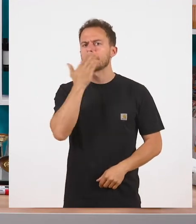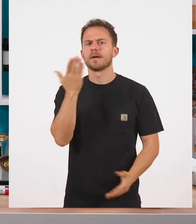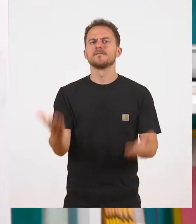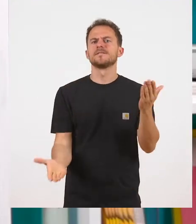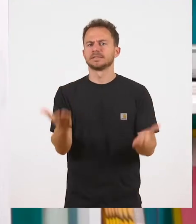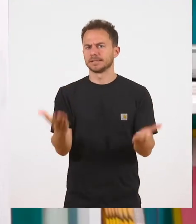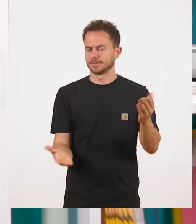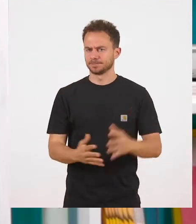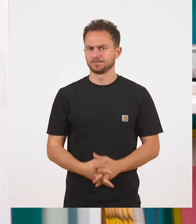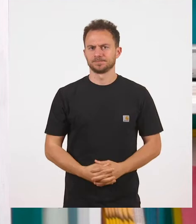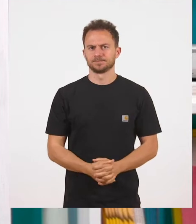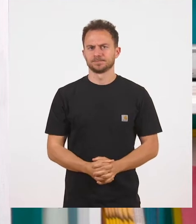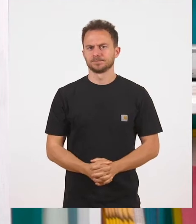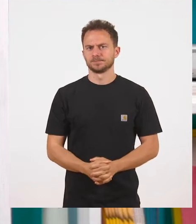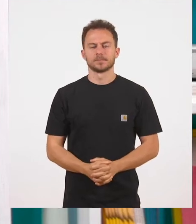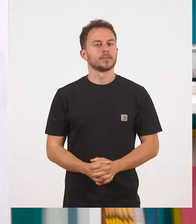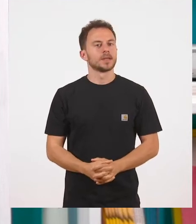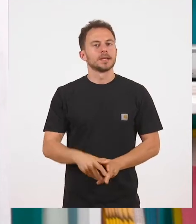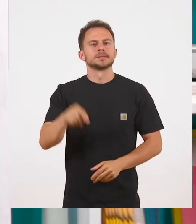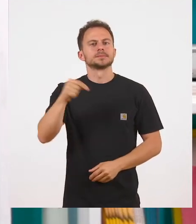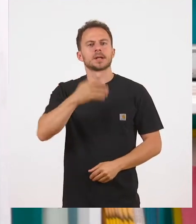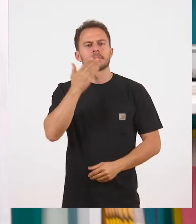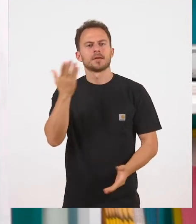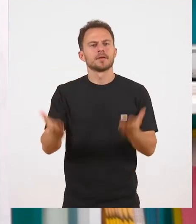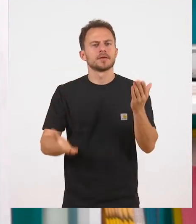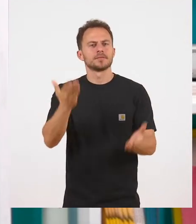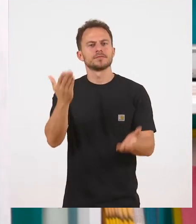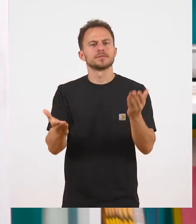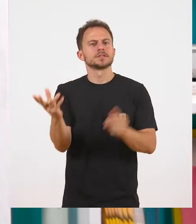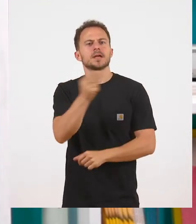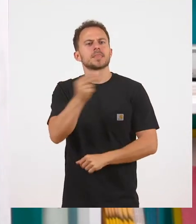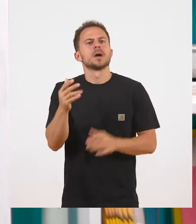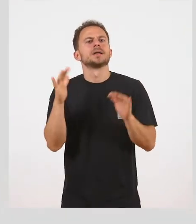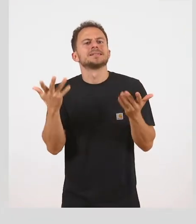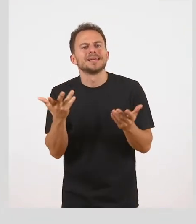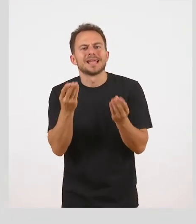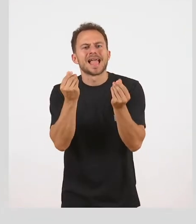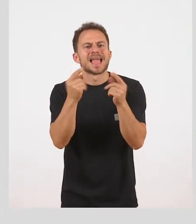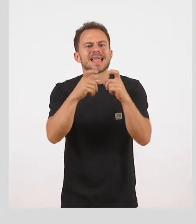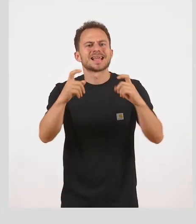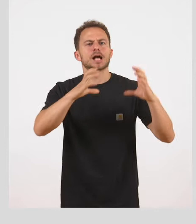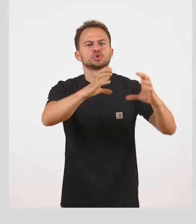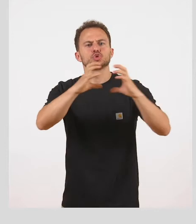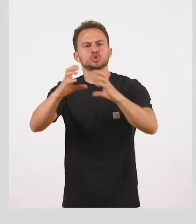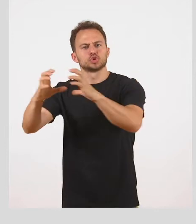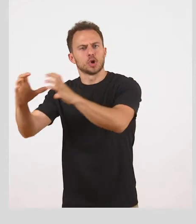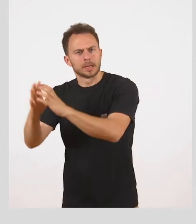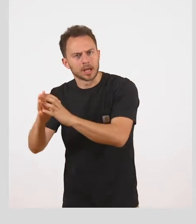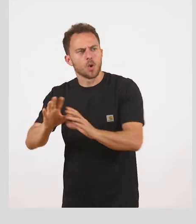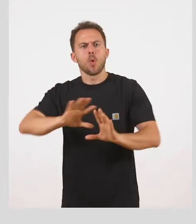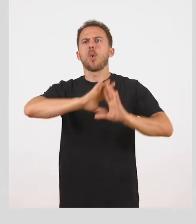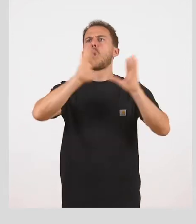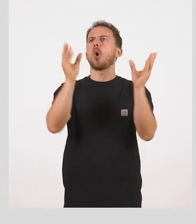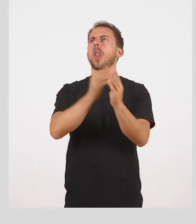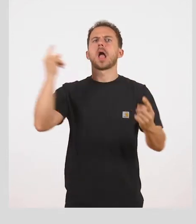φυσική. Σήμερα στη φυσική θα μιλήσουμε για τι ιδιότητε που έχουν τα υλικά σώματα. Δηλαδή, όλα τα σώματα γύρω